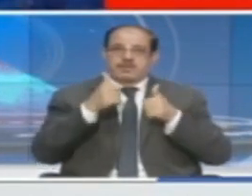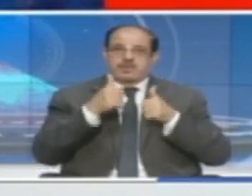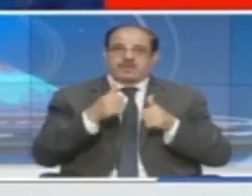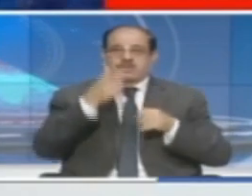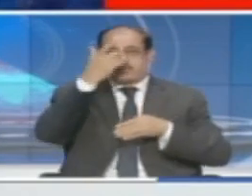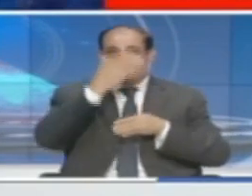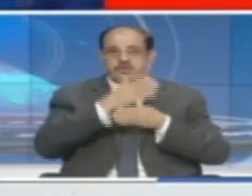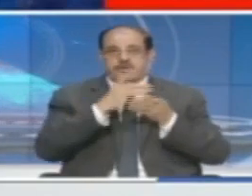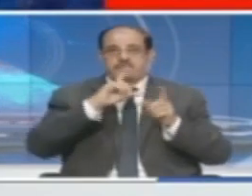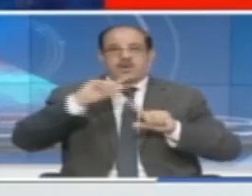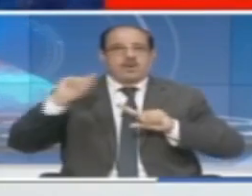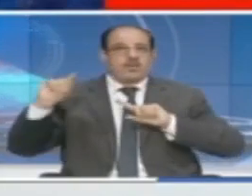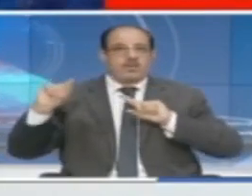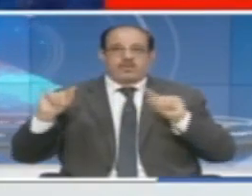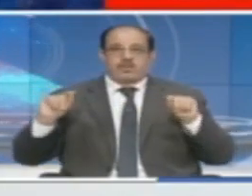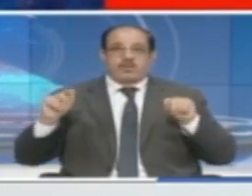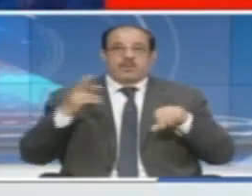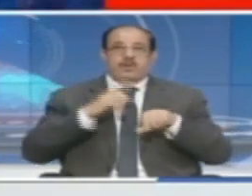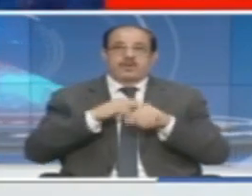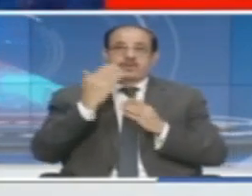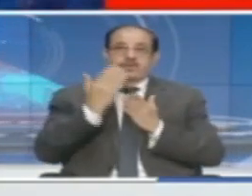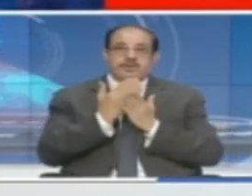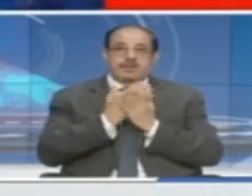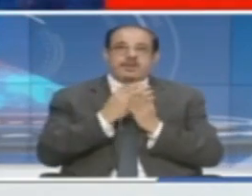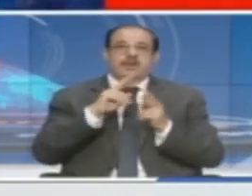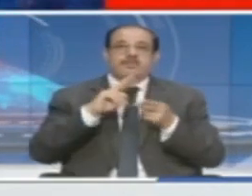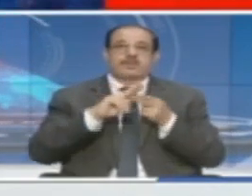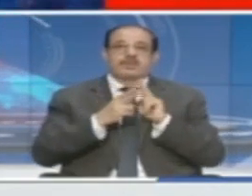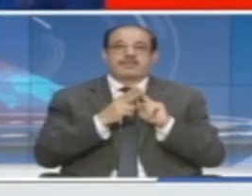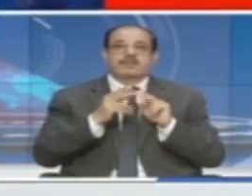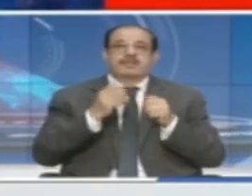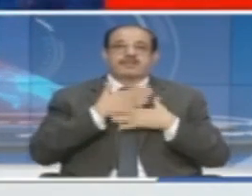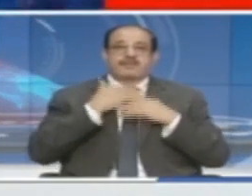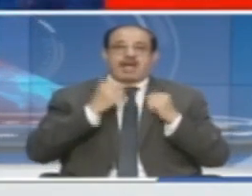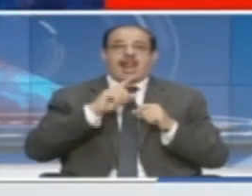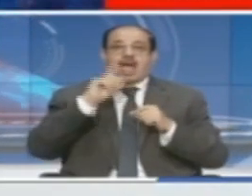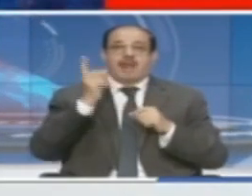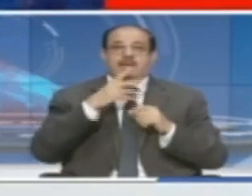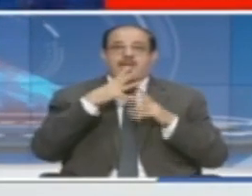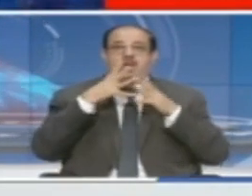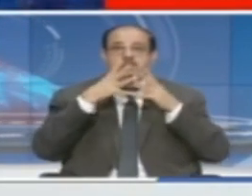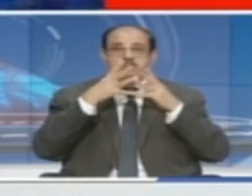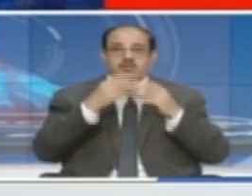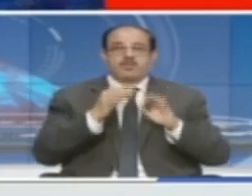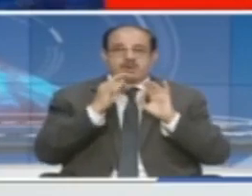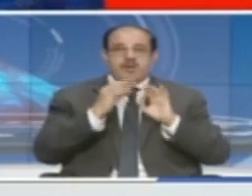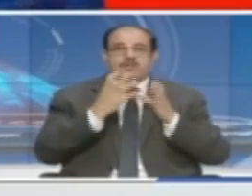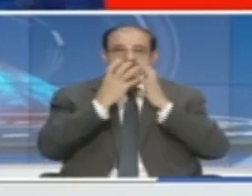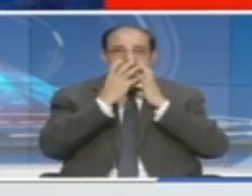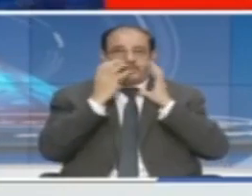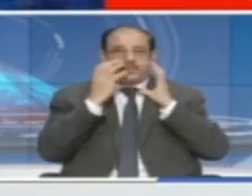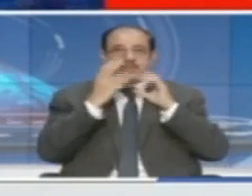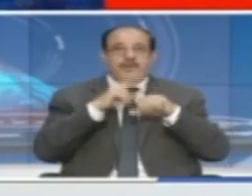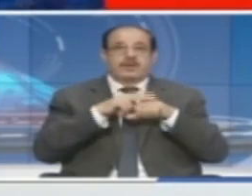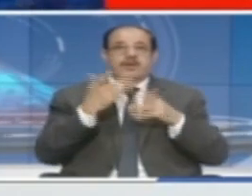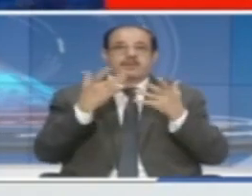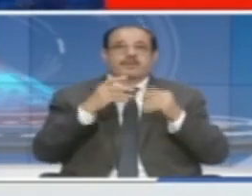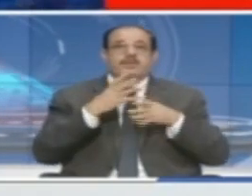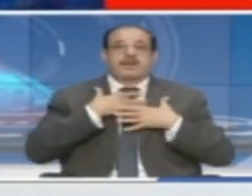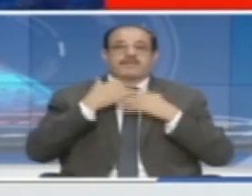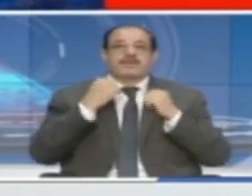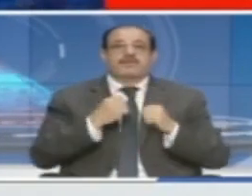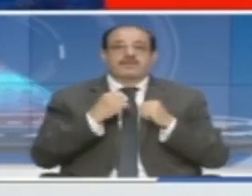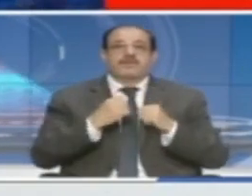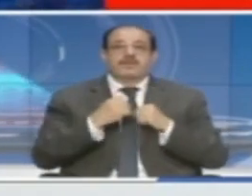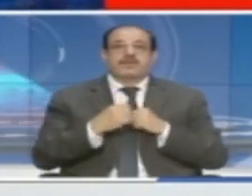تلقيهم الرعاية الطبية اللازمة وتمام شفائهم وفقا لإرشادات منظمة الصحة العالمية، ليرتفع إجمالي